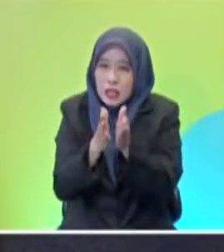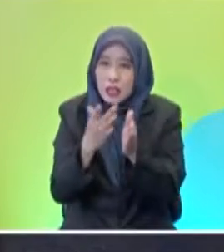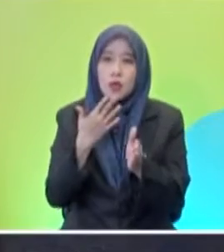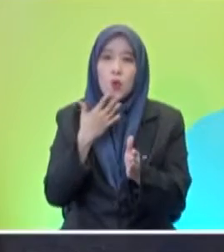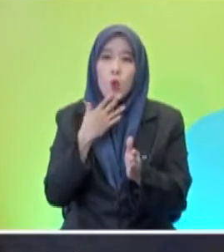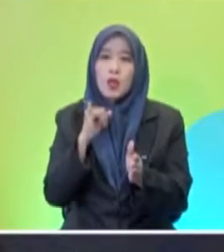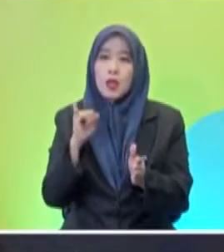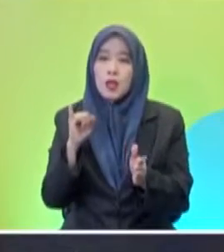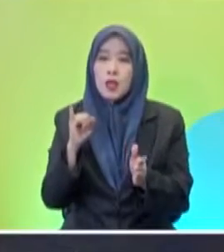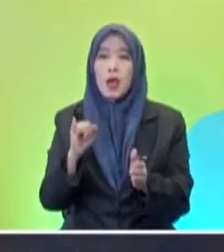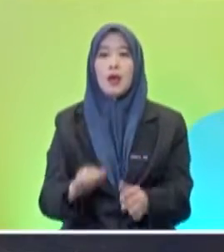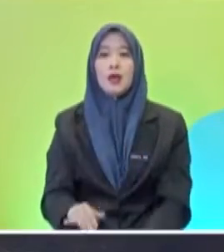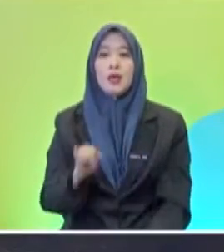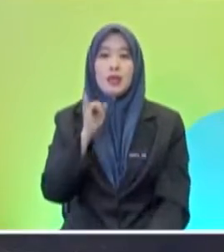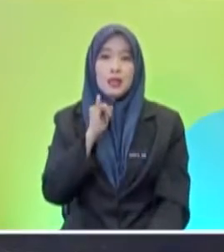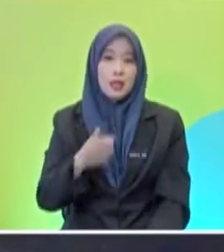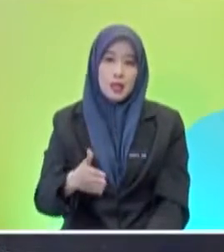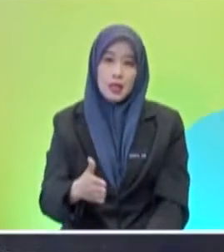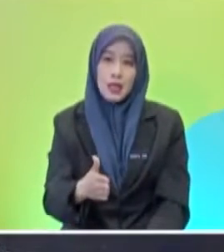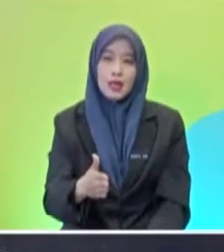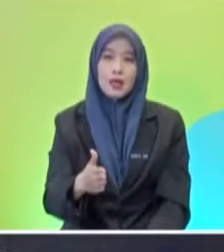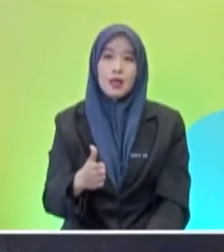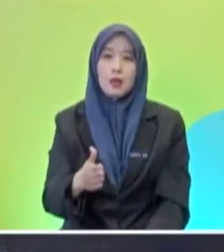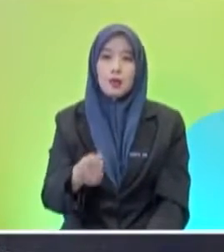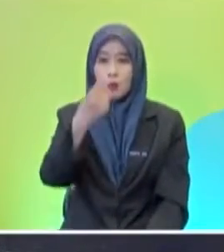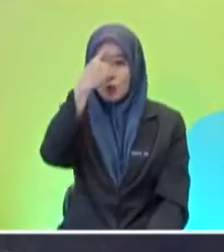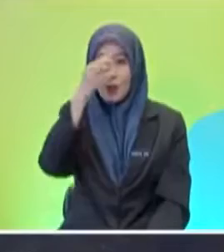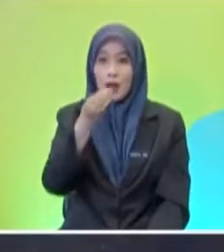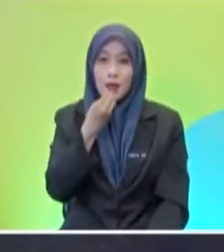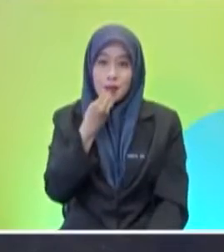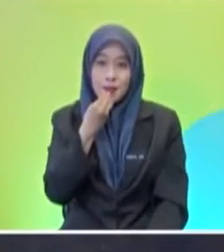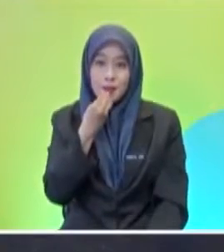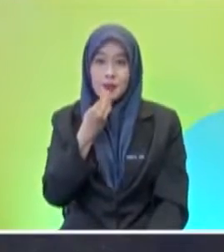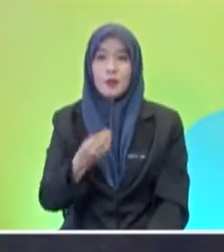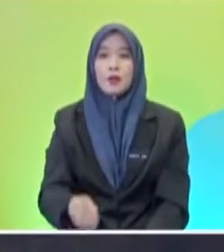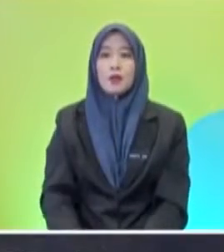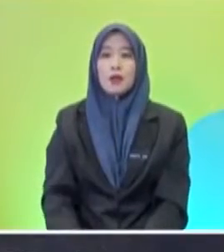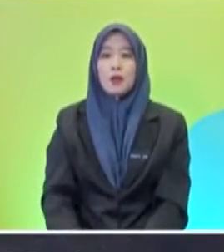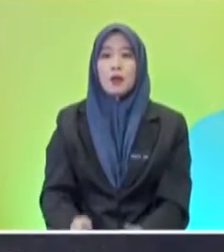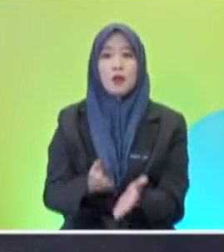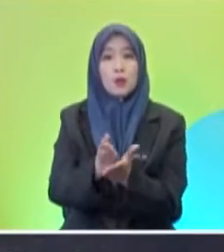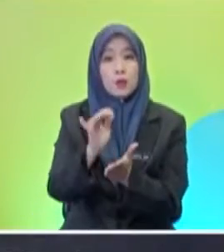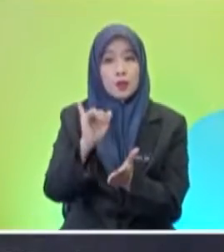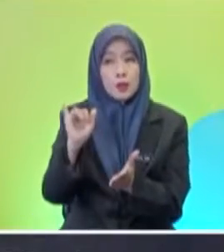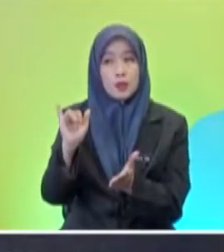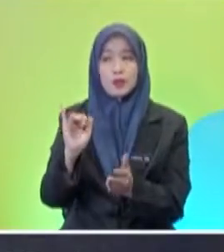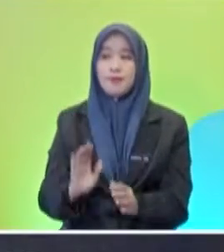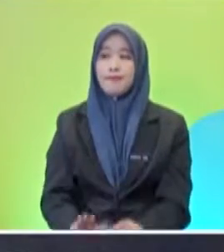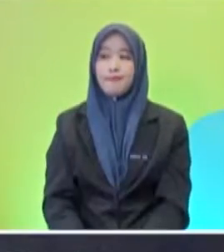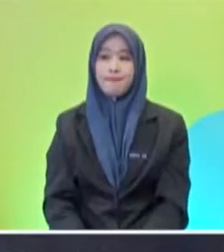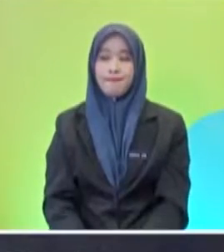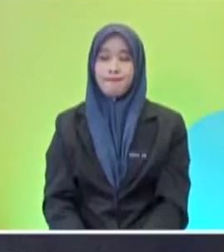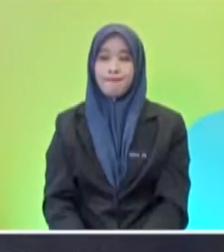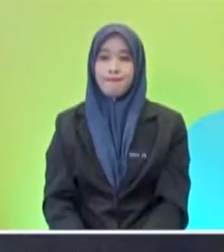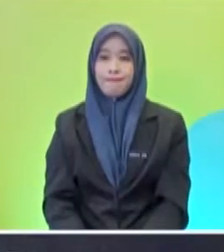Cikgu. Makiloi-iloi. Itu rasanya kita buat makan aja Fizi. Okey, baik. Okey. Seterusnya.